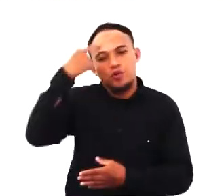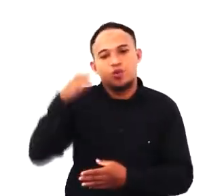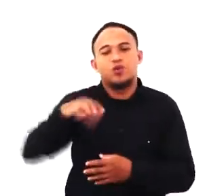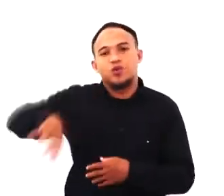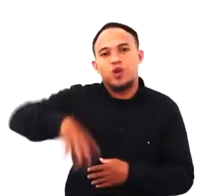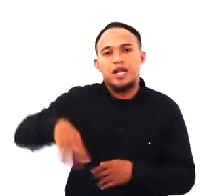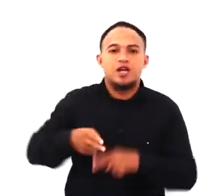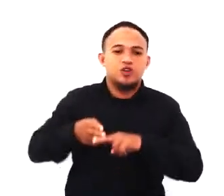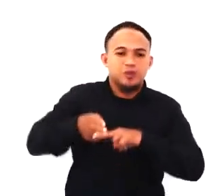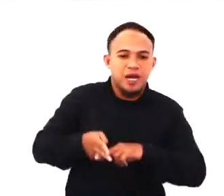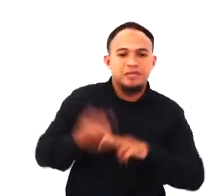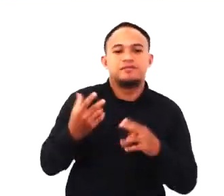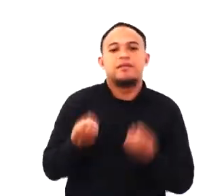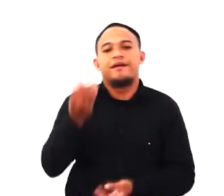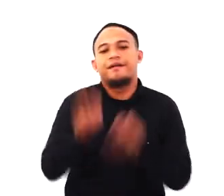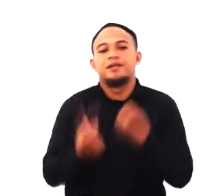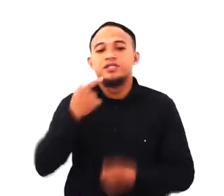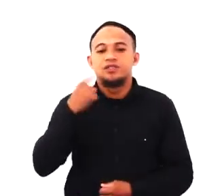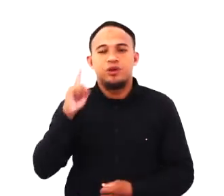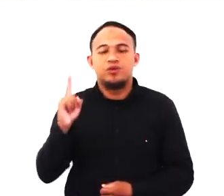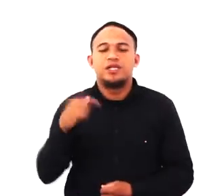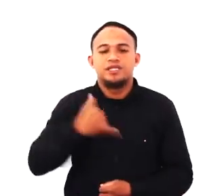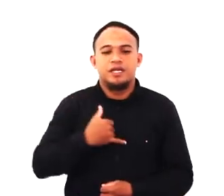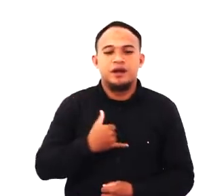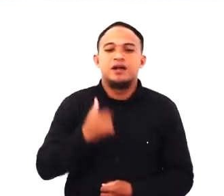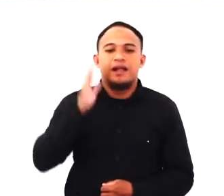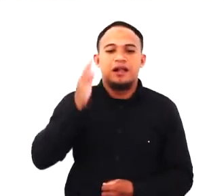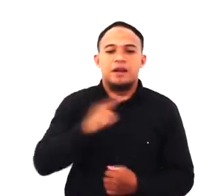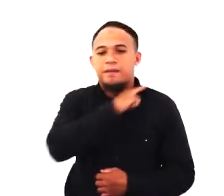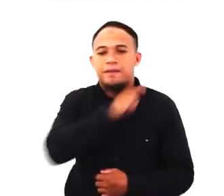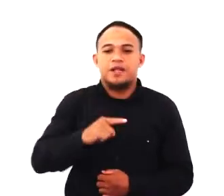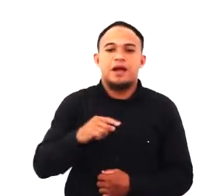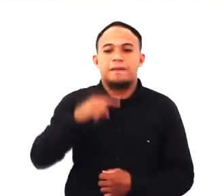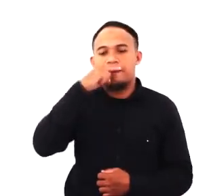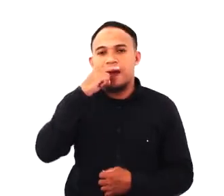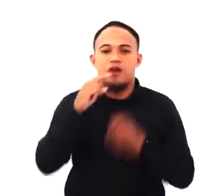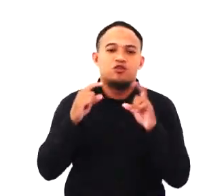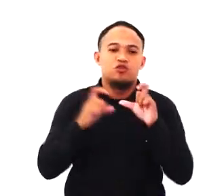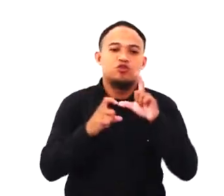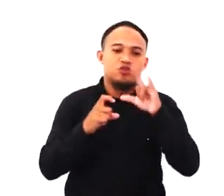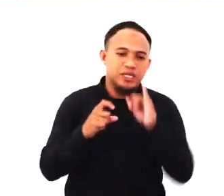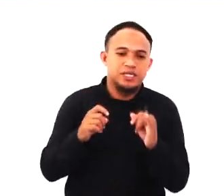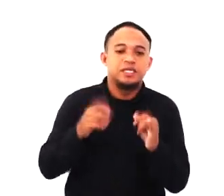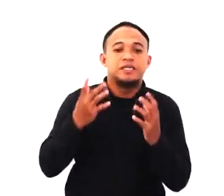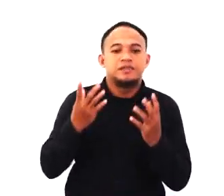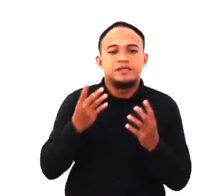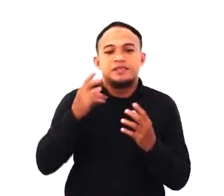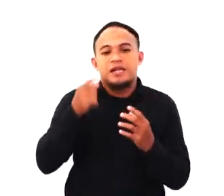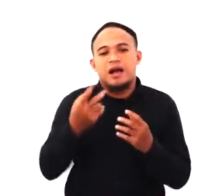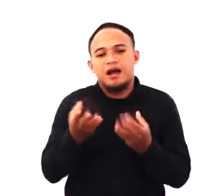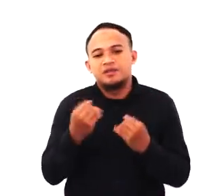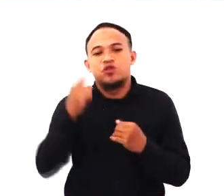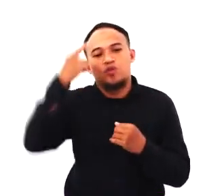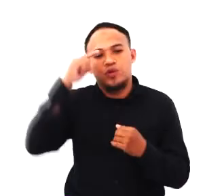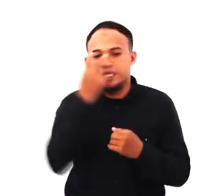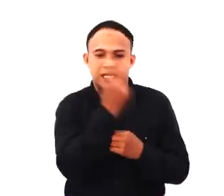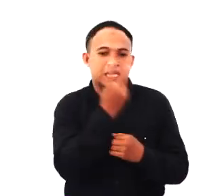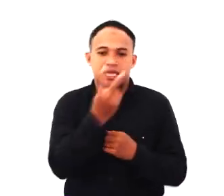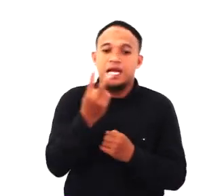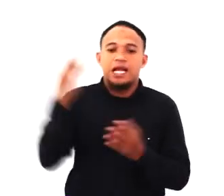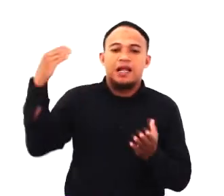bantuan untuk yang korban kebakaran. Insya Allah saya perintahkan mana Kak